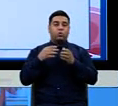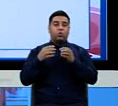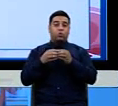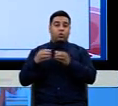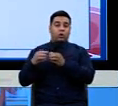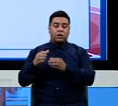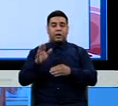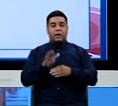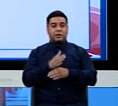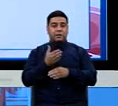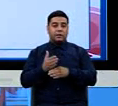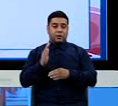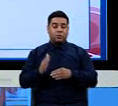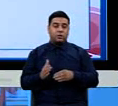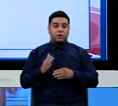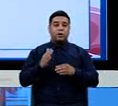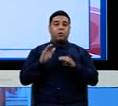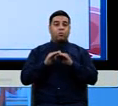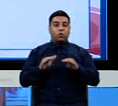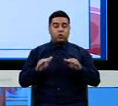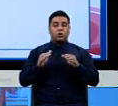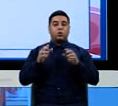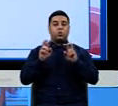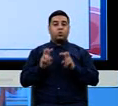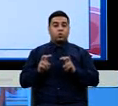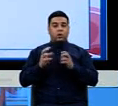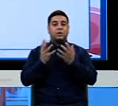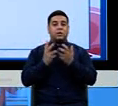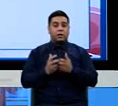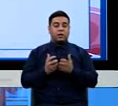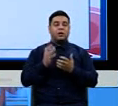ajratamiz. Bolajonlar, stullarni sanab chiqing.